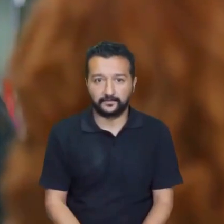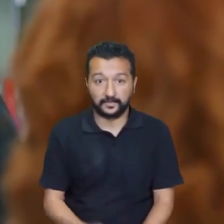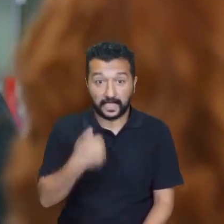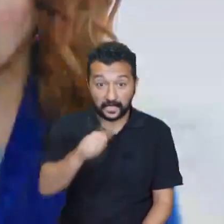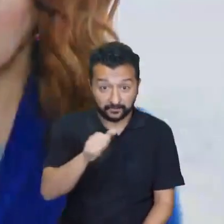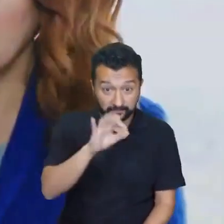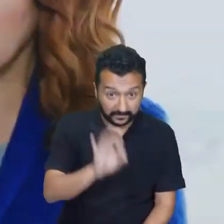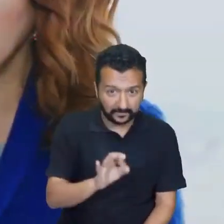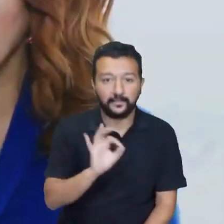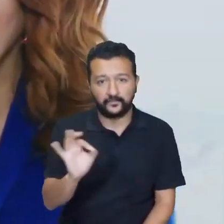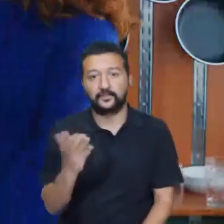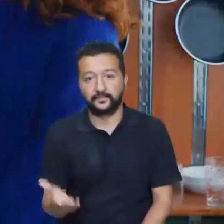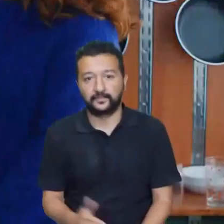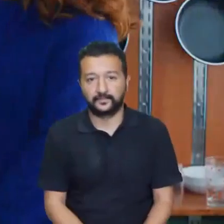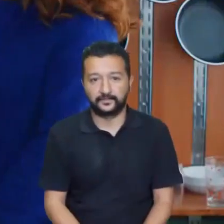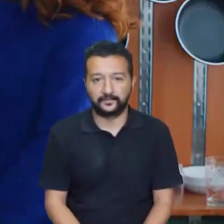60 mı?